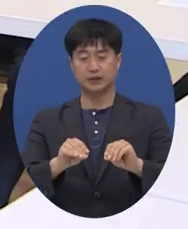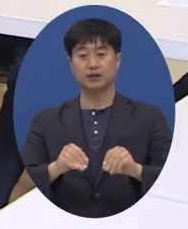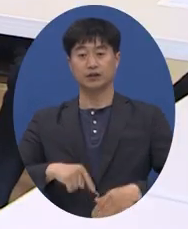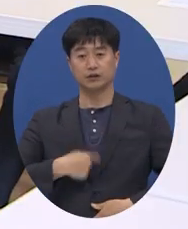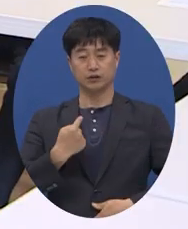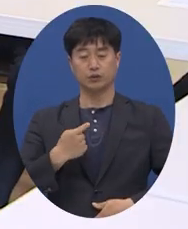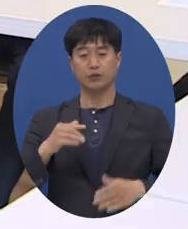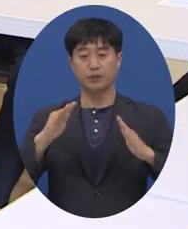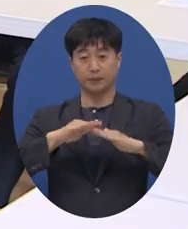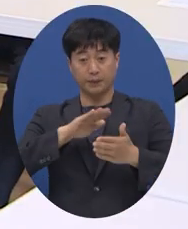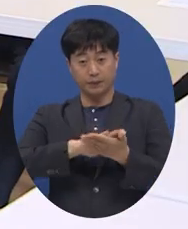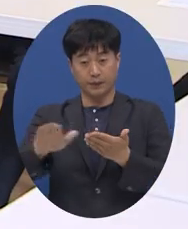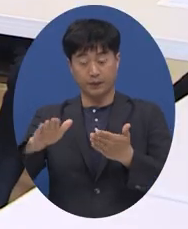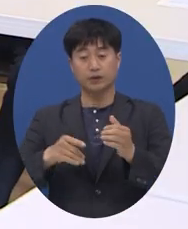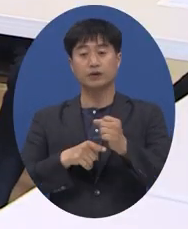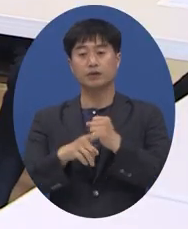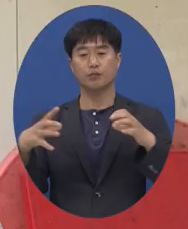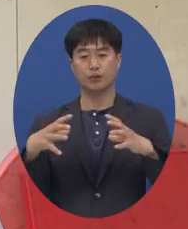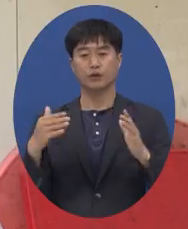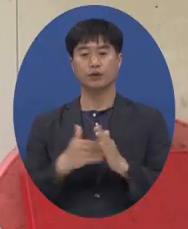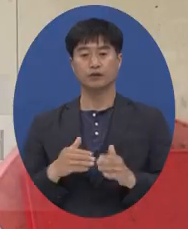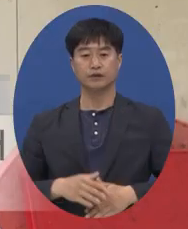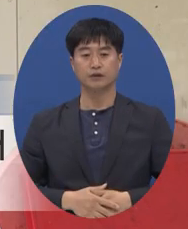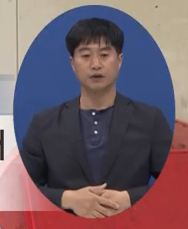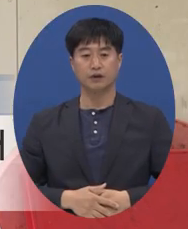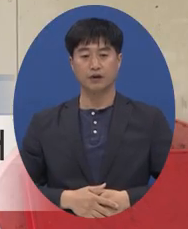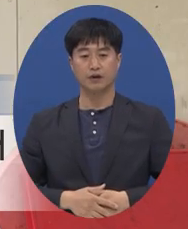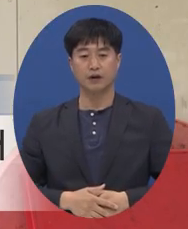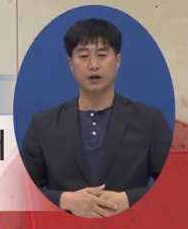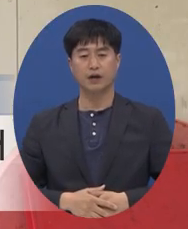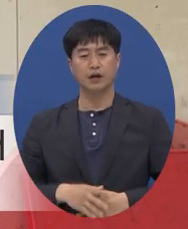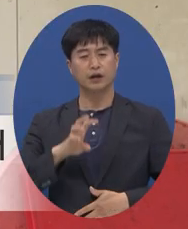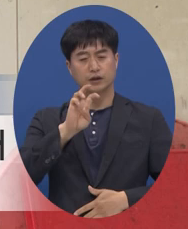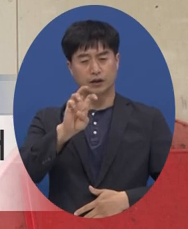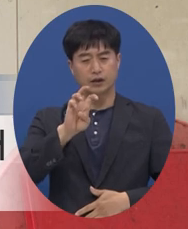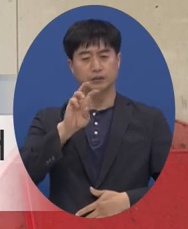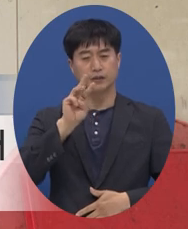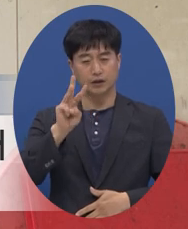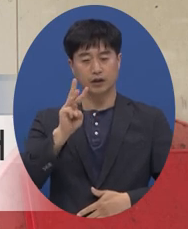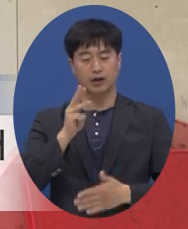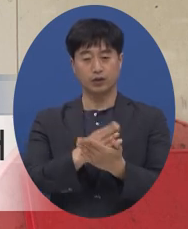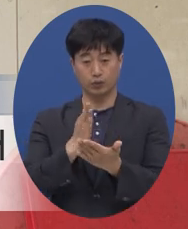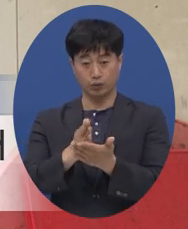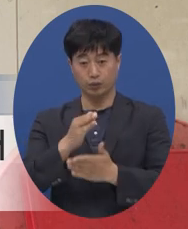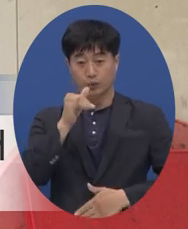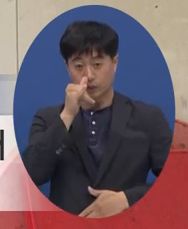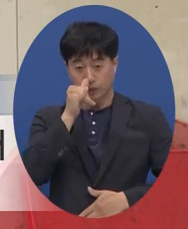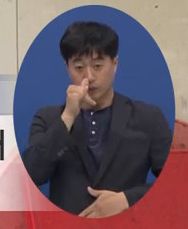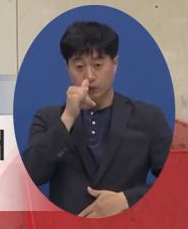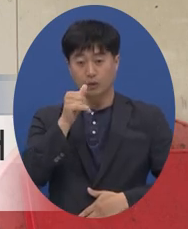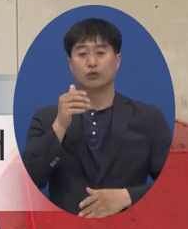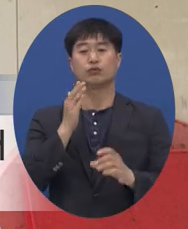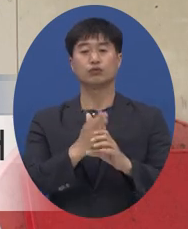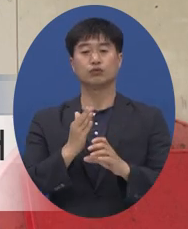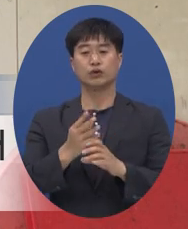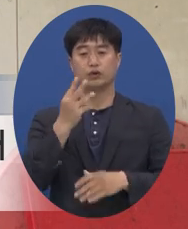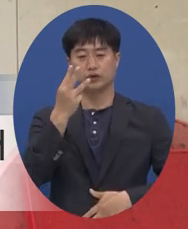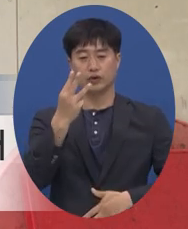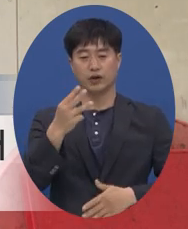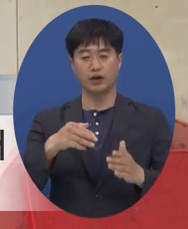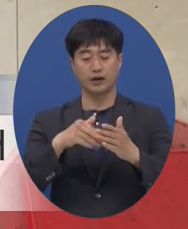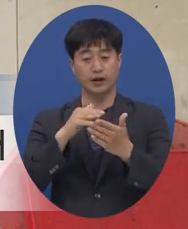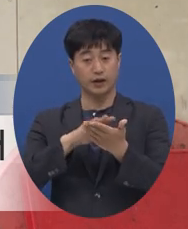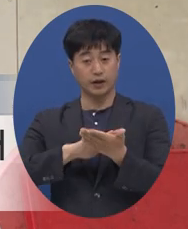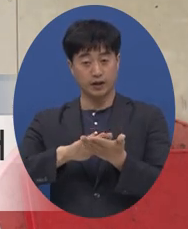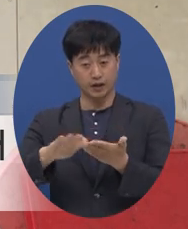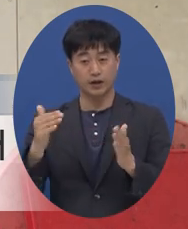자진 철거를 하겠다는 데 뜻을 모았습니다. 잠정적으로 약 43개 업종이 있습니다.